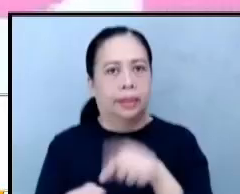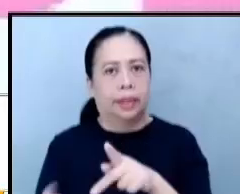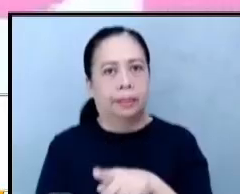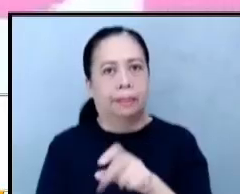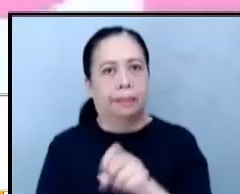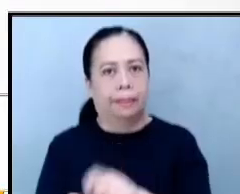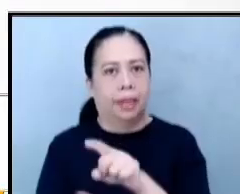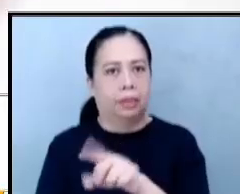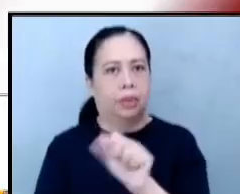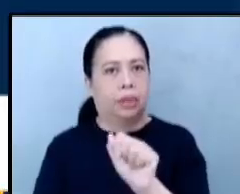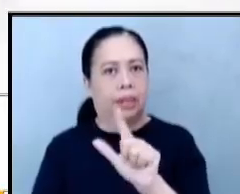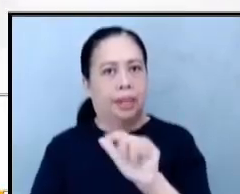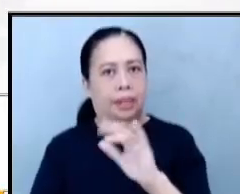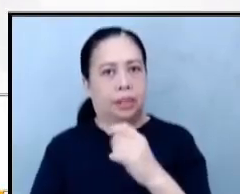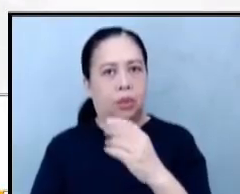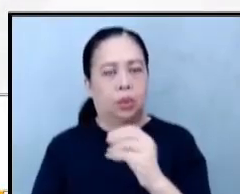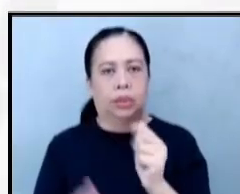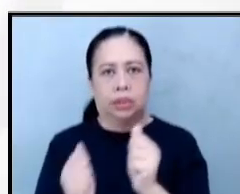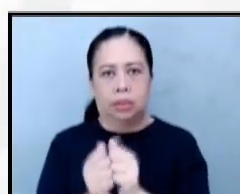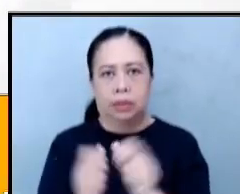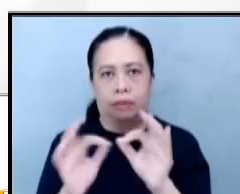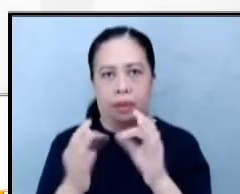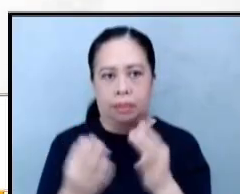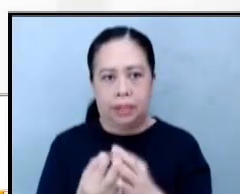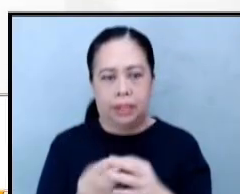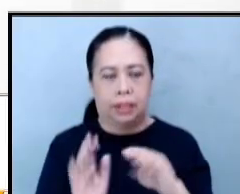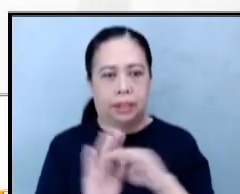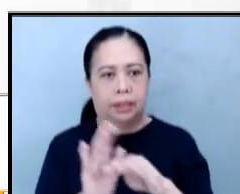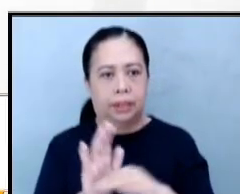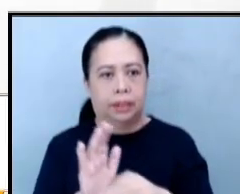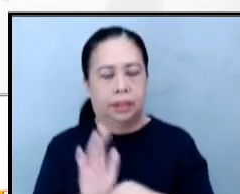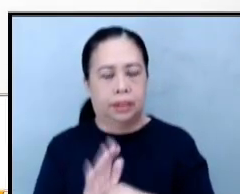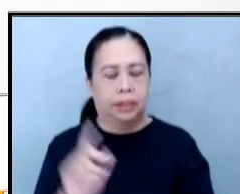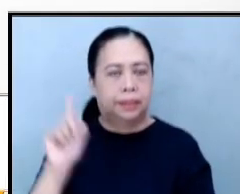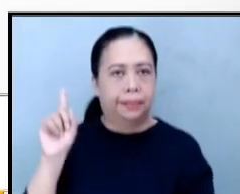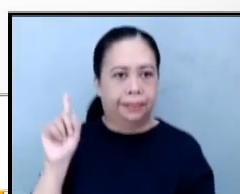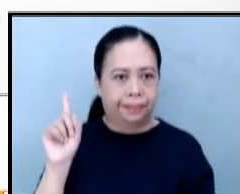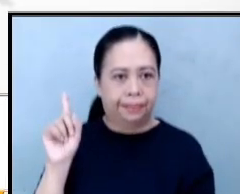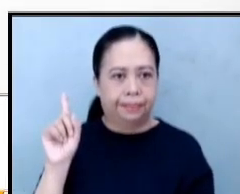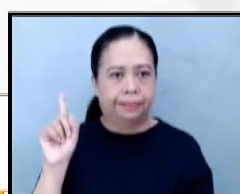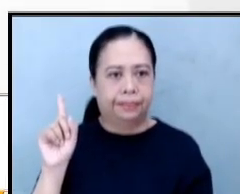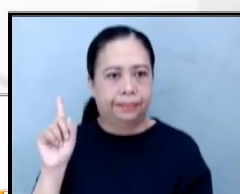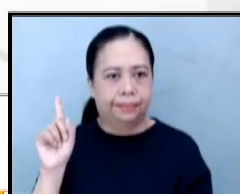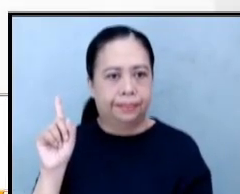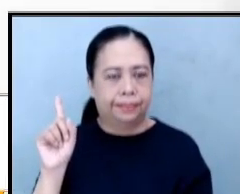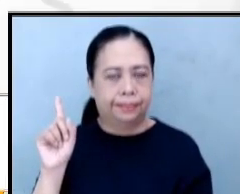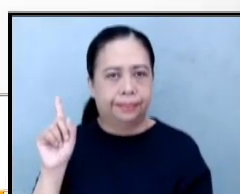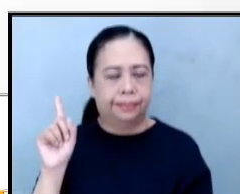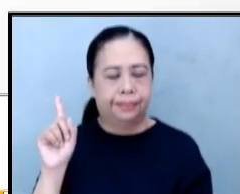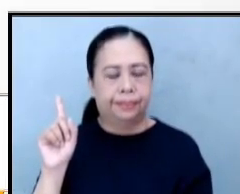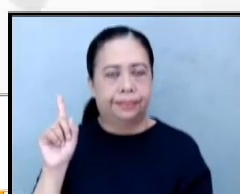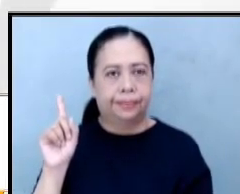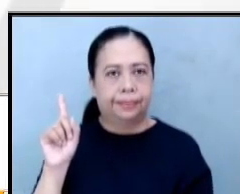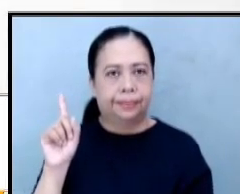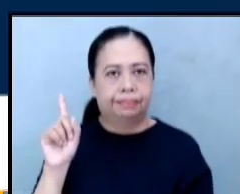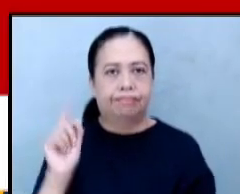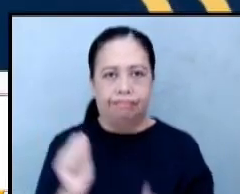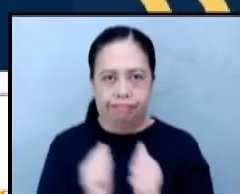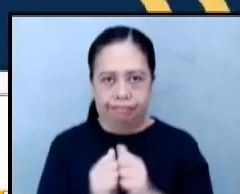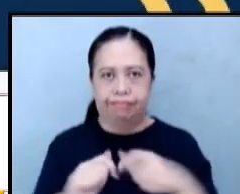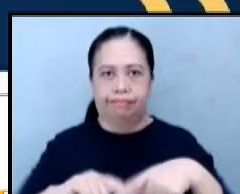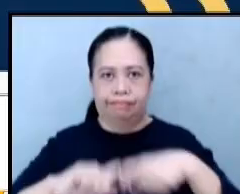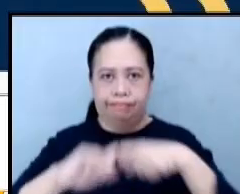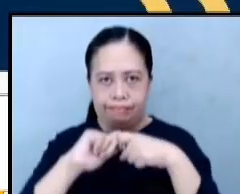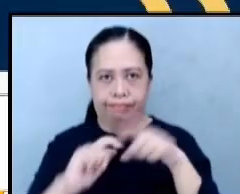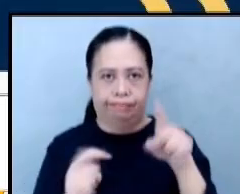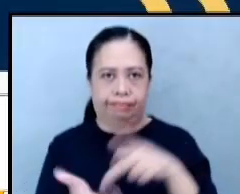kasama ang mga kaanak na sina Wesley Lial Guo, Sheila Lial Guo at POGO Representative na si Catherine Cassandra Leong.